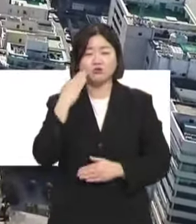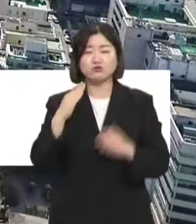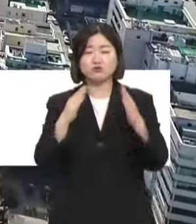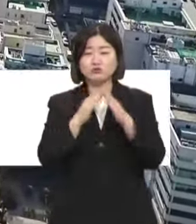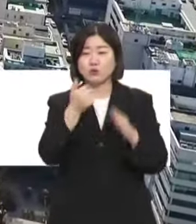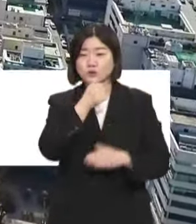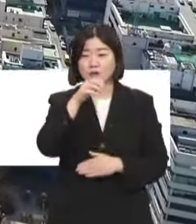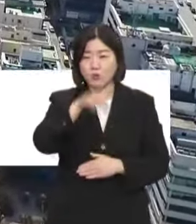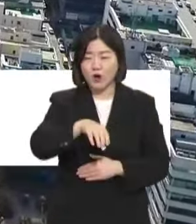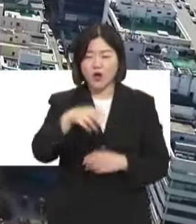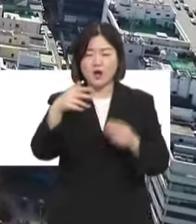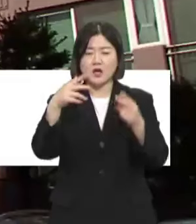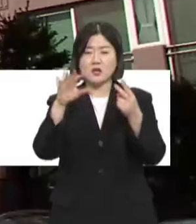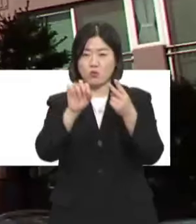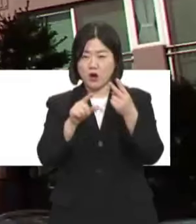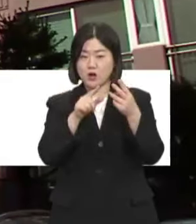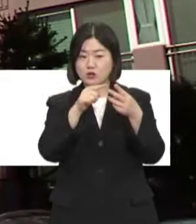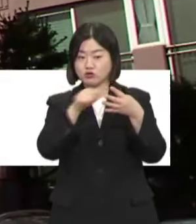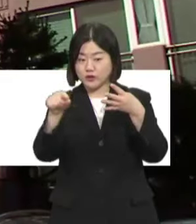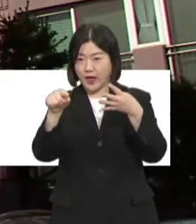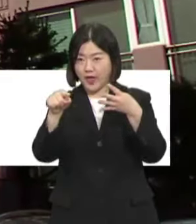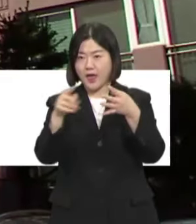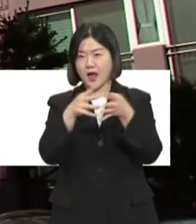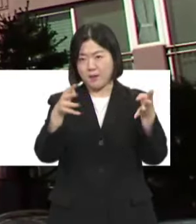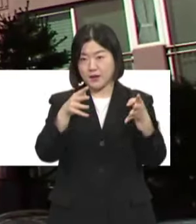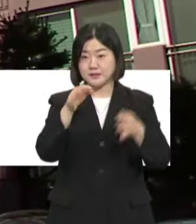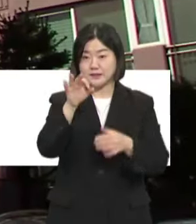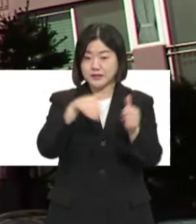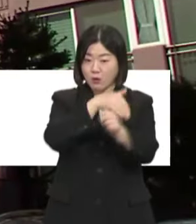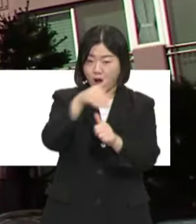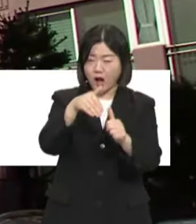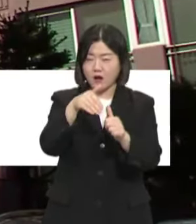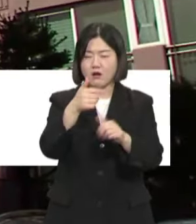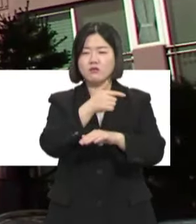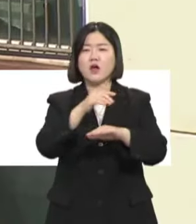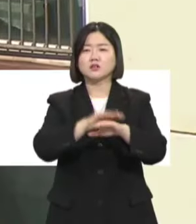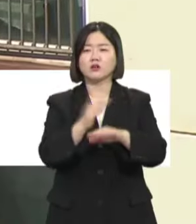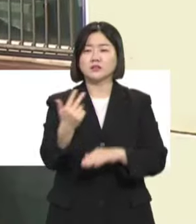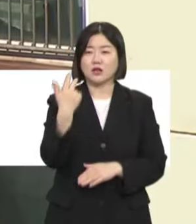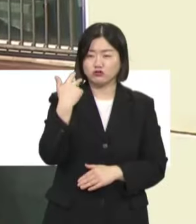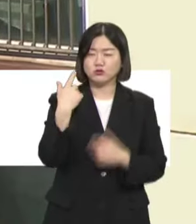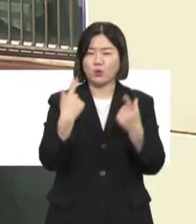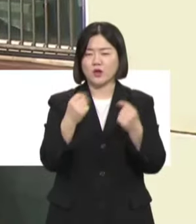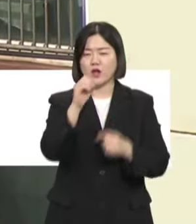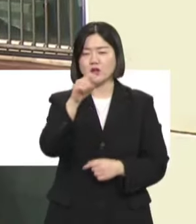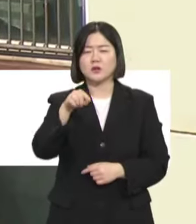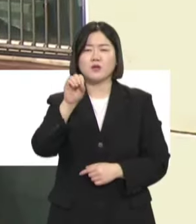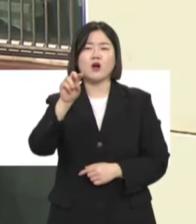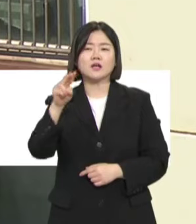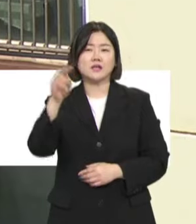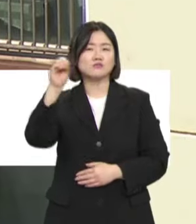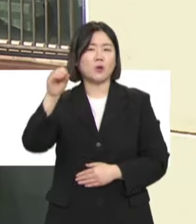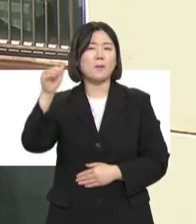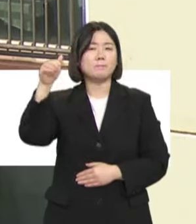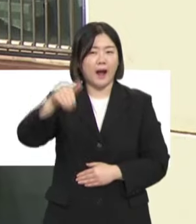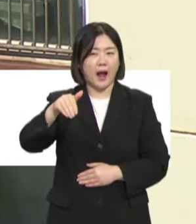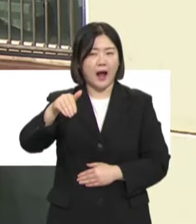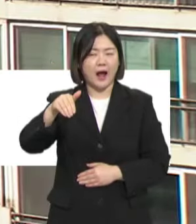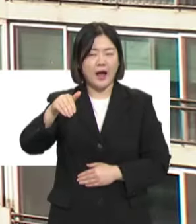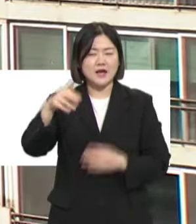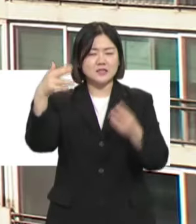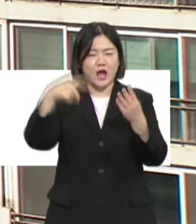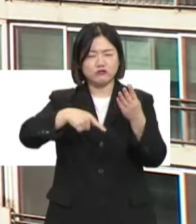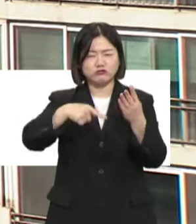부동산원 내놓은 2월 둘째 주 주간 아파트 가격 동향에 따르면 대전은 지난주와 같이 0.02% 하락해